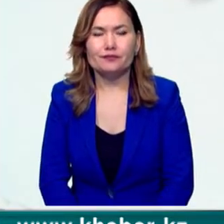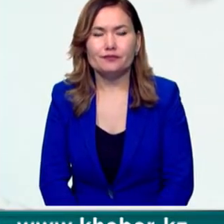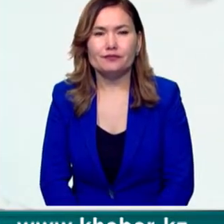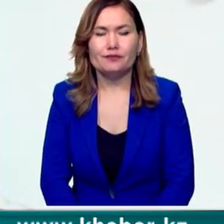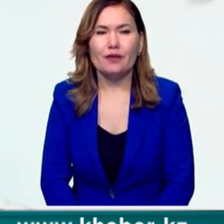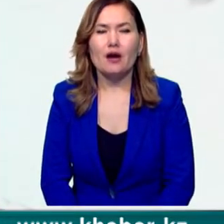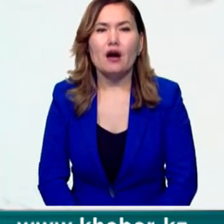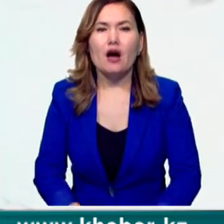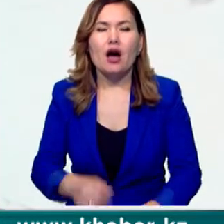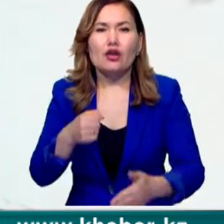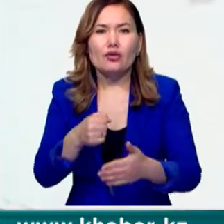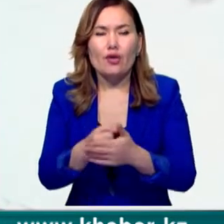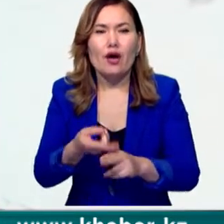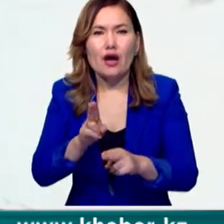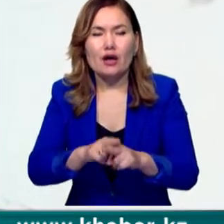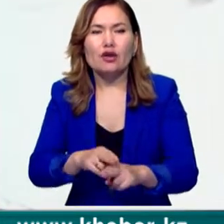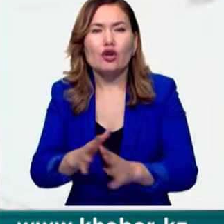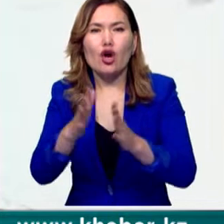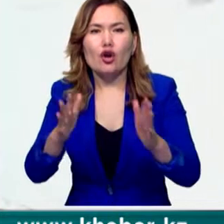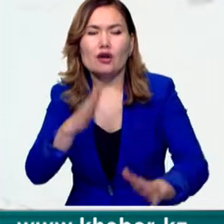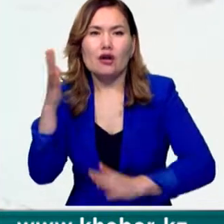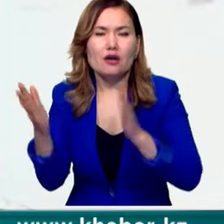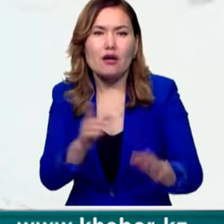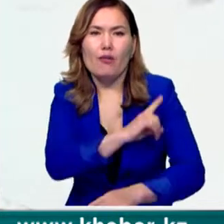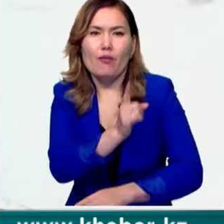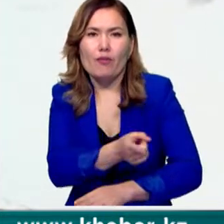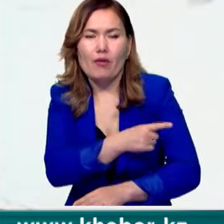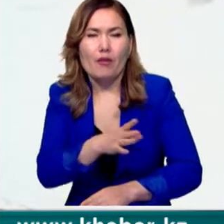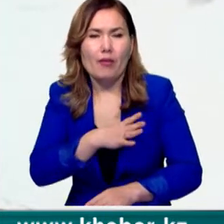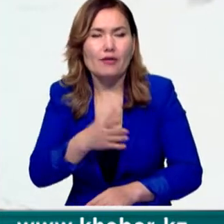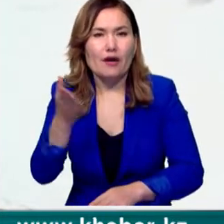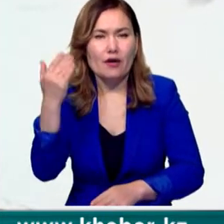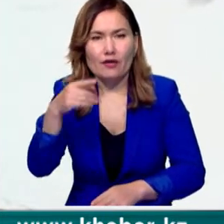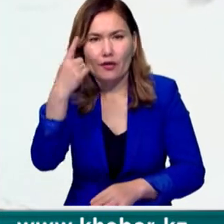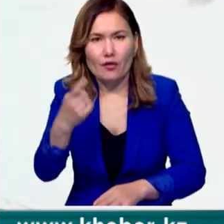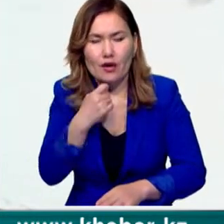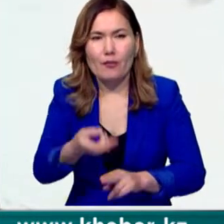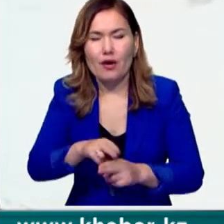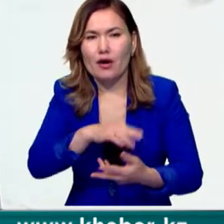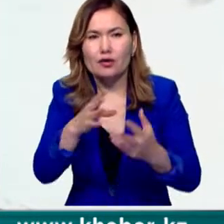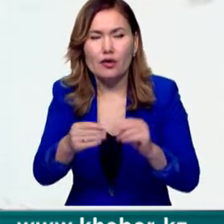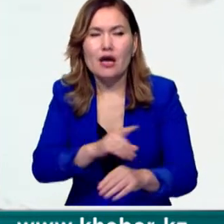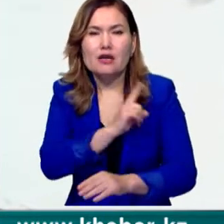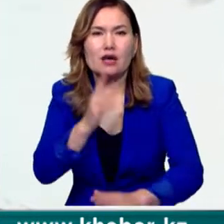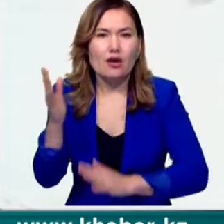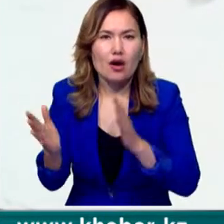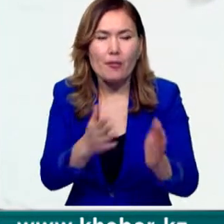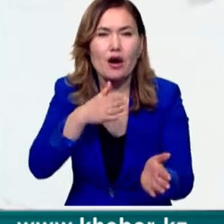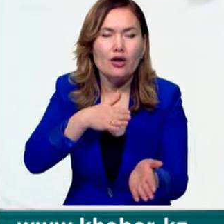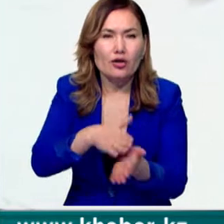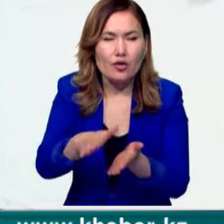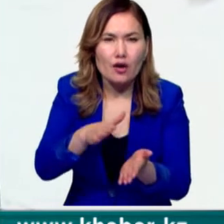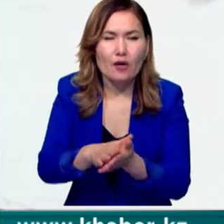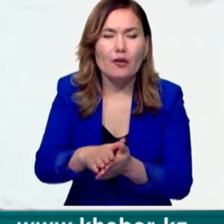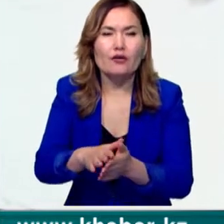Бұған дейінгі борандар үлкен сабақ болды, сондықтан да шығар, ұялы телефонға осыдан бірнеше күн бұрын жел күшейеді, көк тайғақ болып,